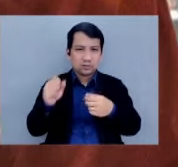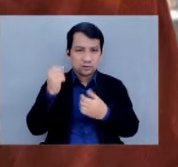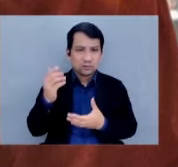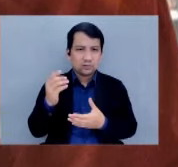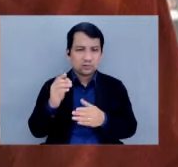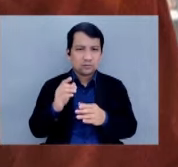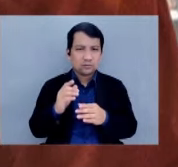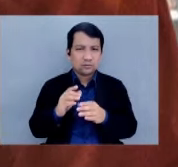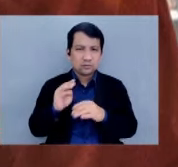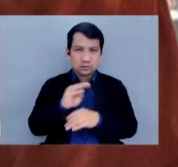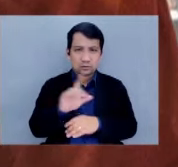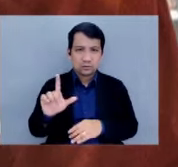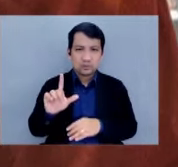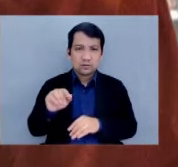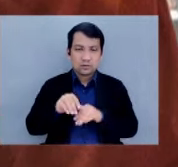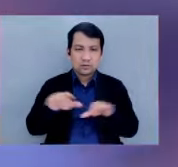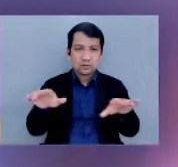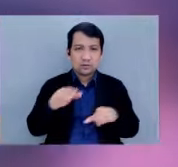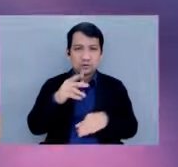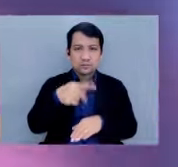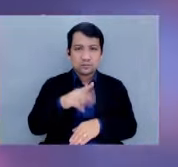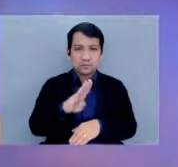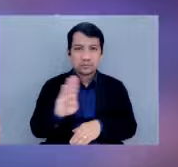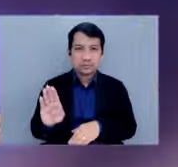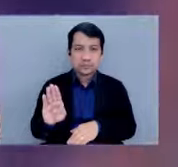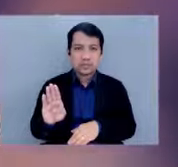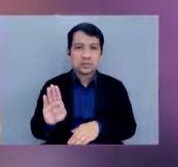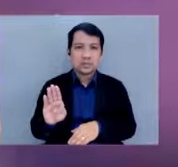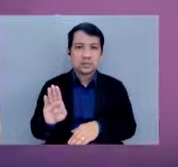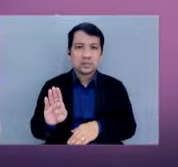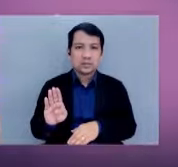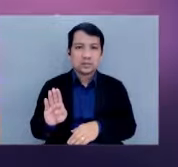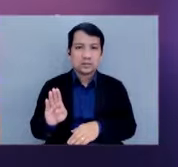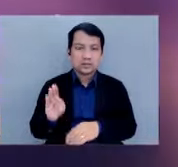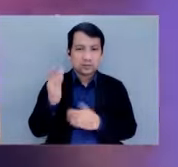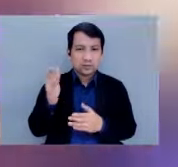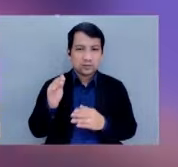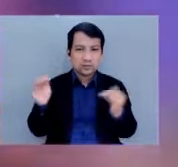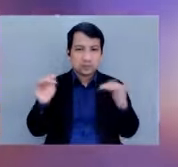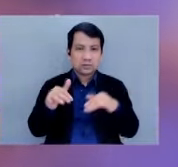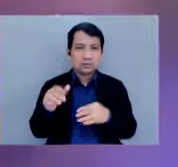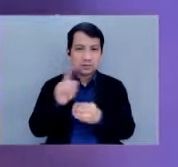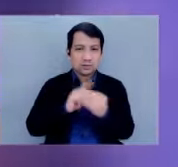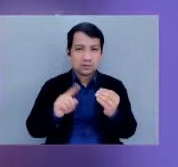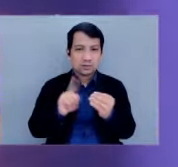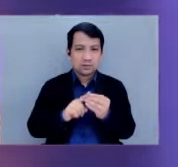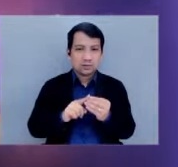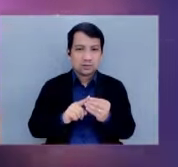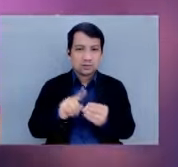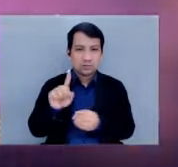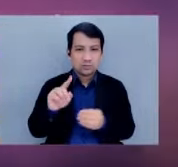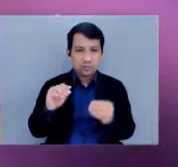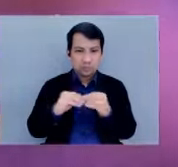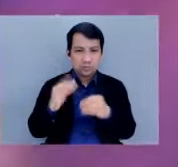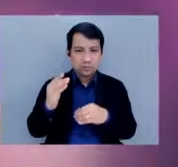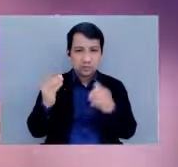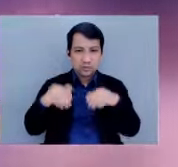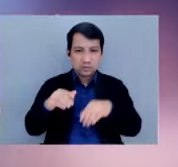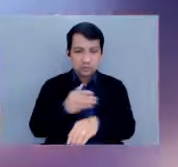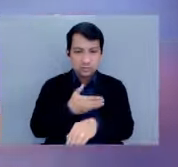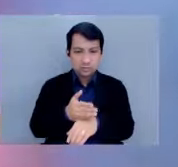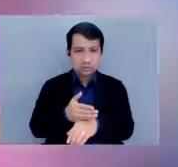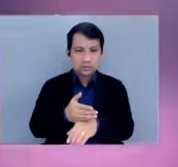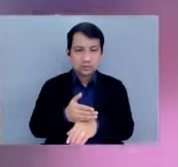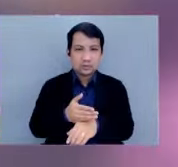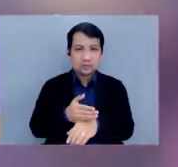may pa-audition ang PBB. Bukod sa mga ito, binubudol din pati ang One More Chance The Musical. Nakatanggap daw